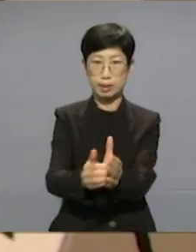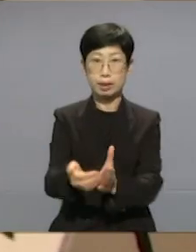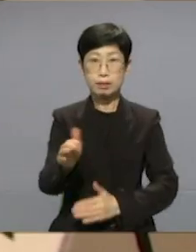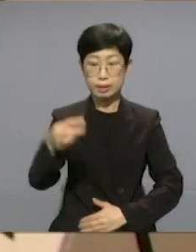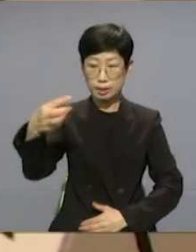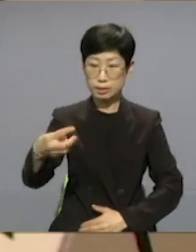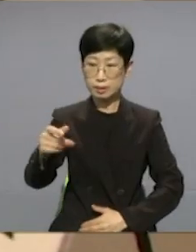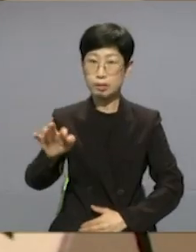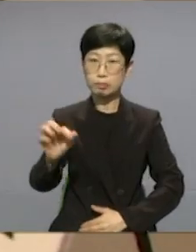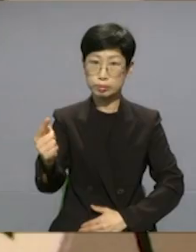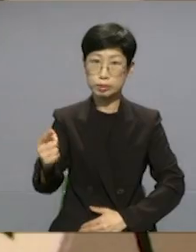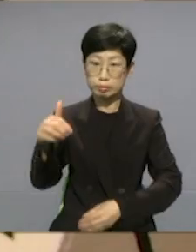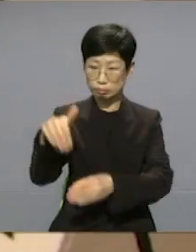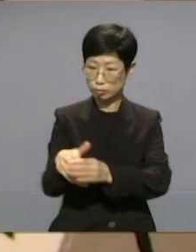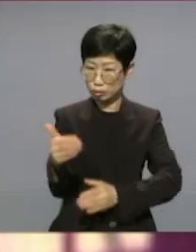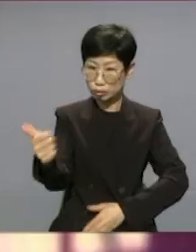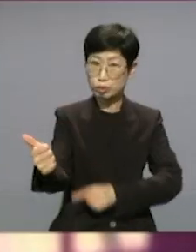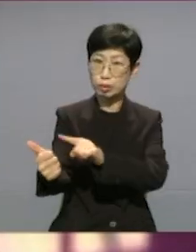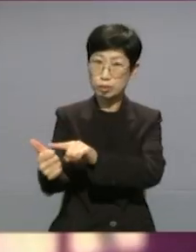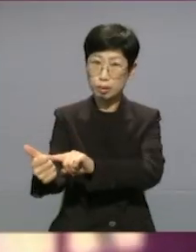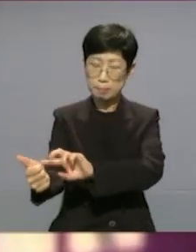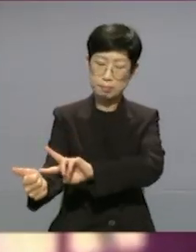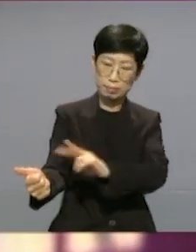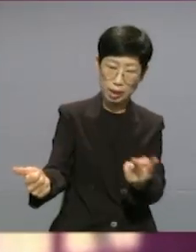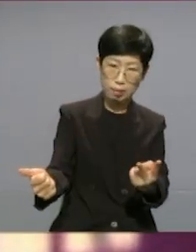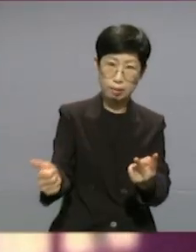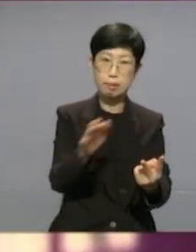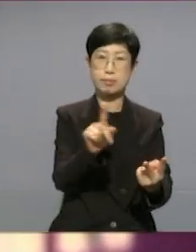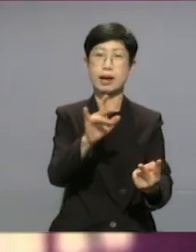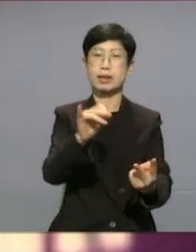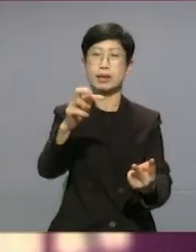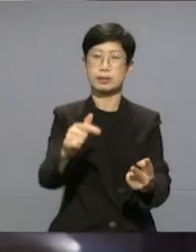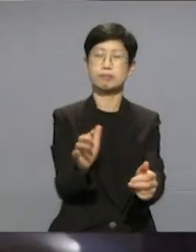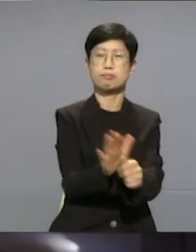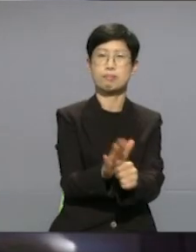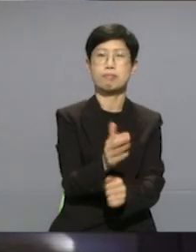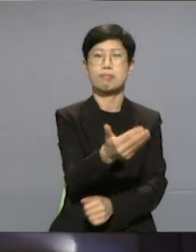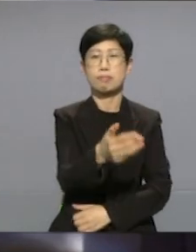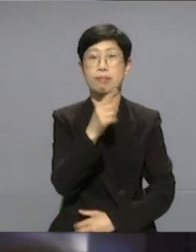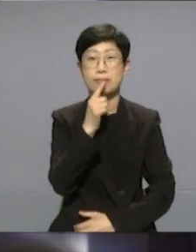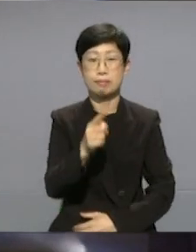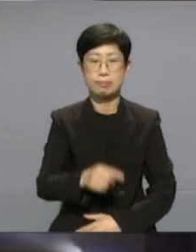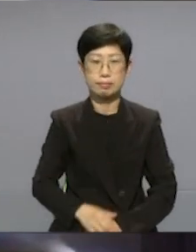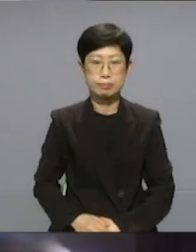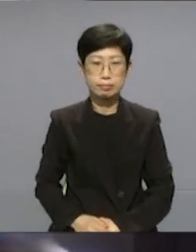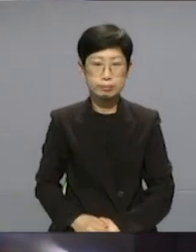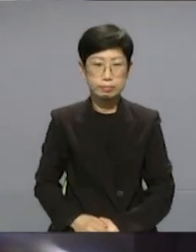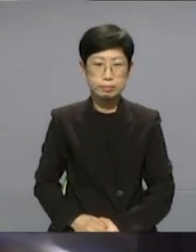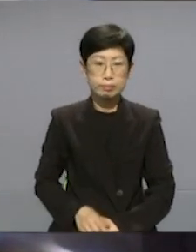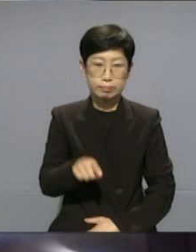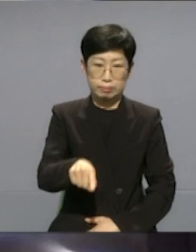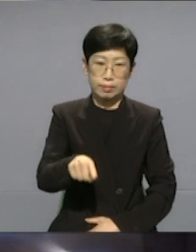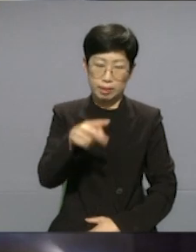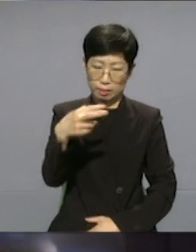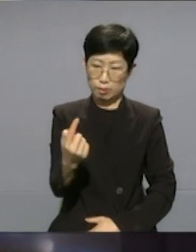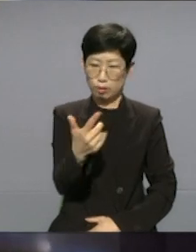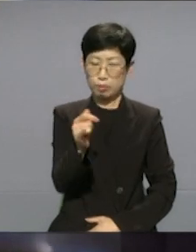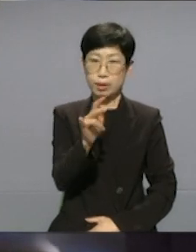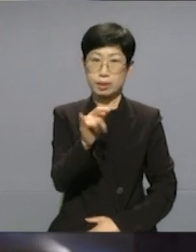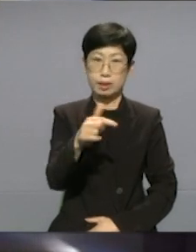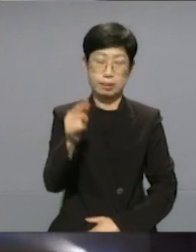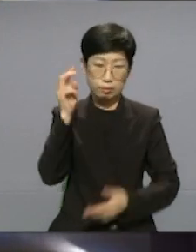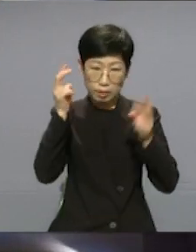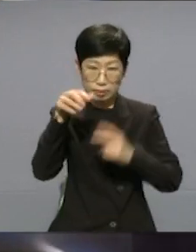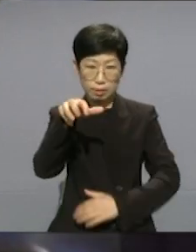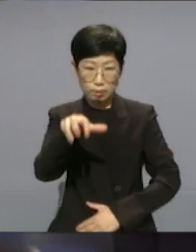전 대통령을 찍을 표를 바이든 대통령 표로 바꿨다는 내용입니다. Fox has admitted to telling lies about Dominion